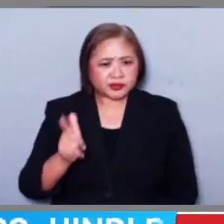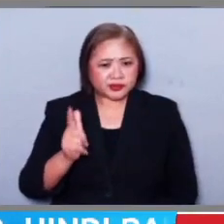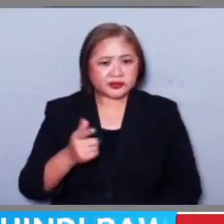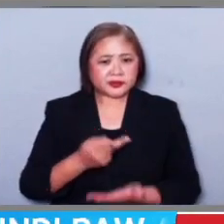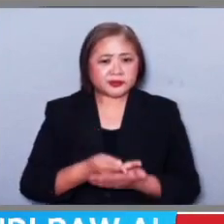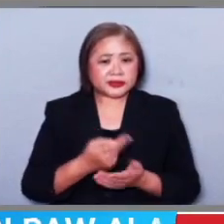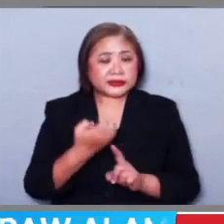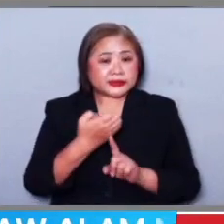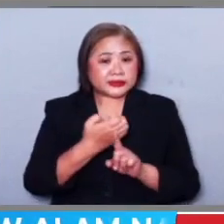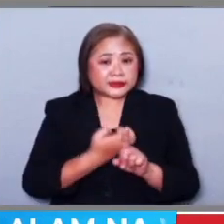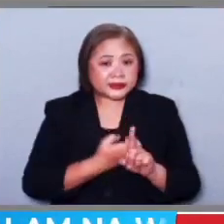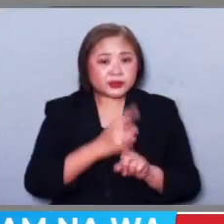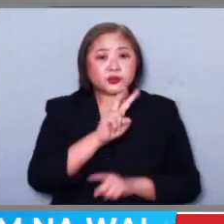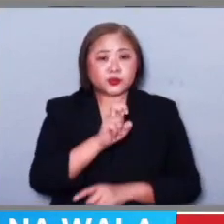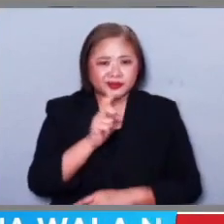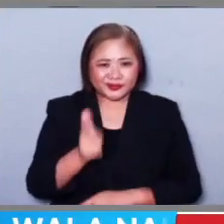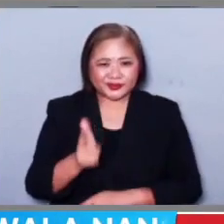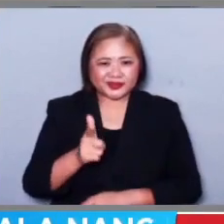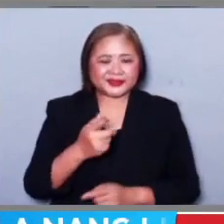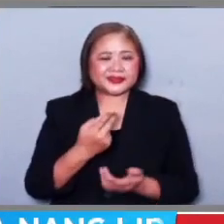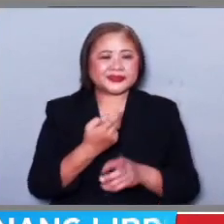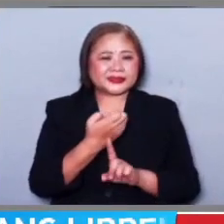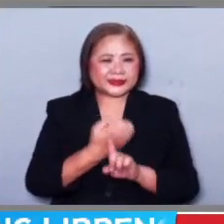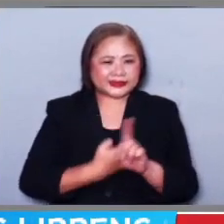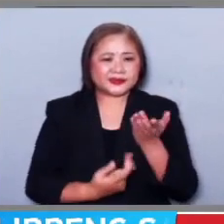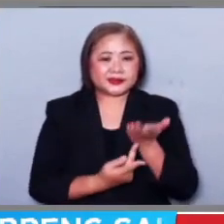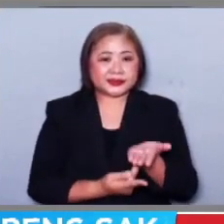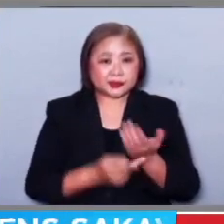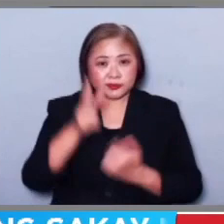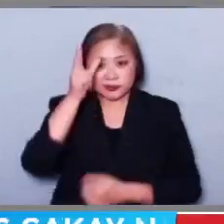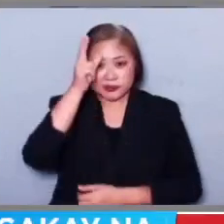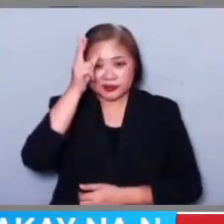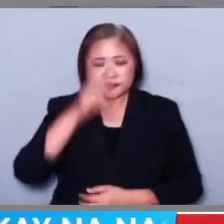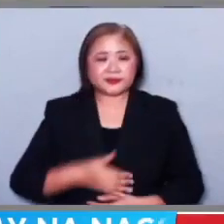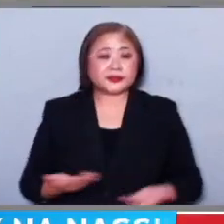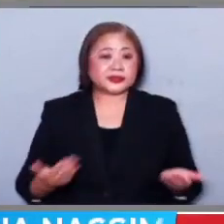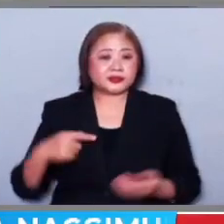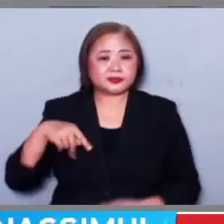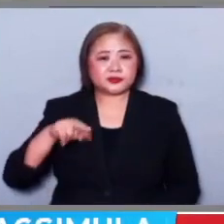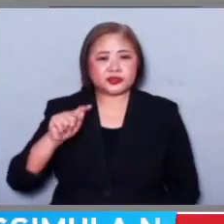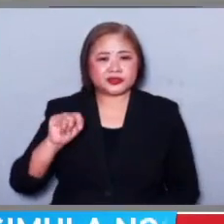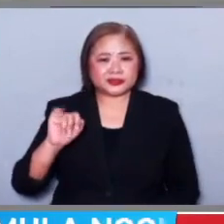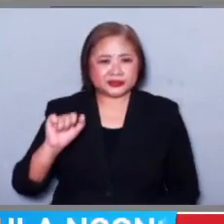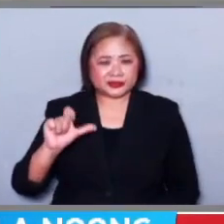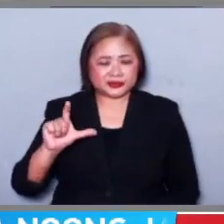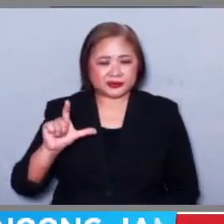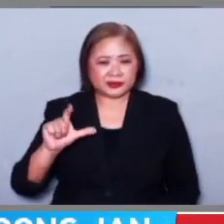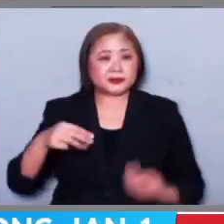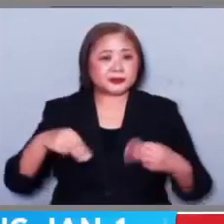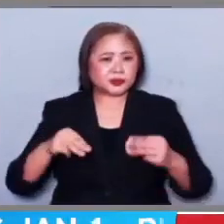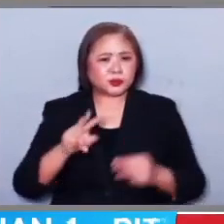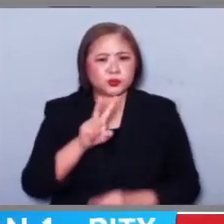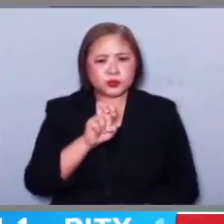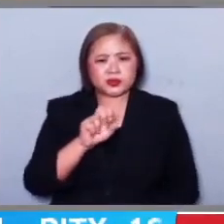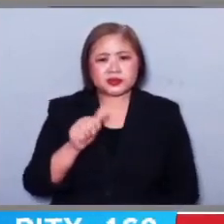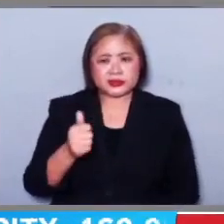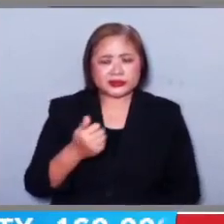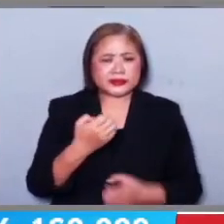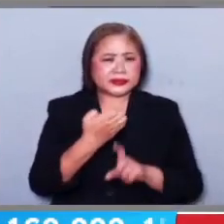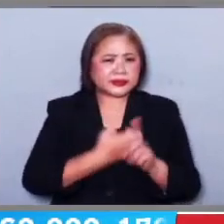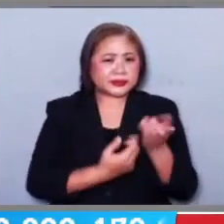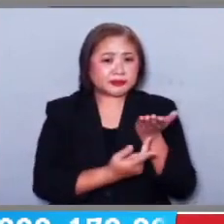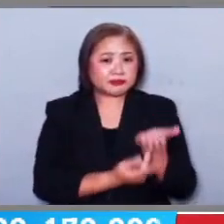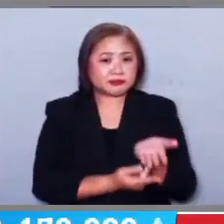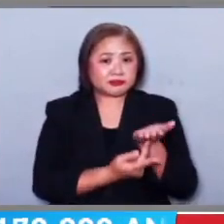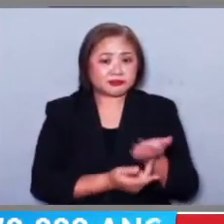manok sa mga pamilyan sa Metro Manila. Dito nga sa retail market sa Maynila, nasa 210 pesos ang kada kilo ng mga manok. Ang mga